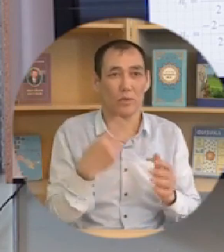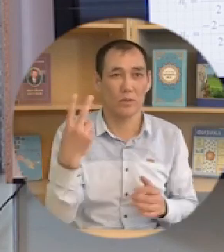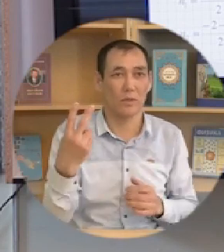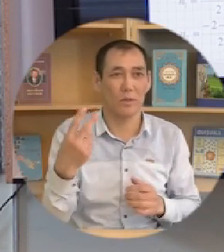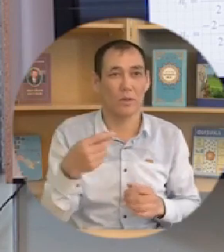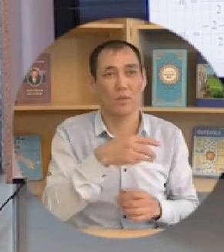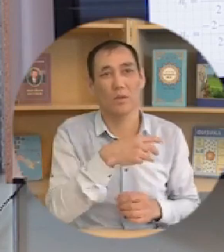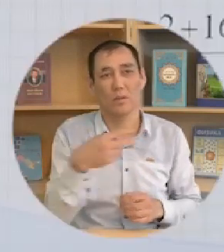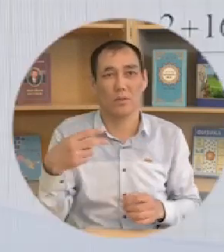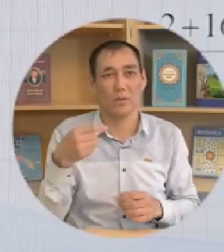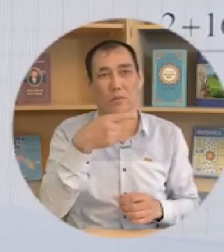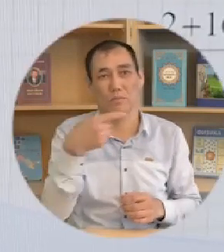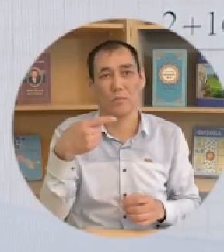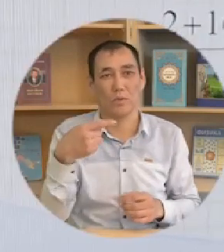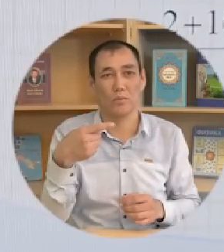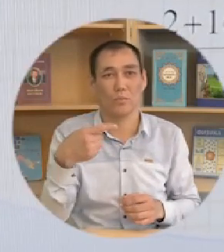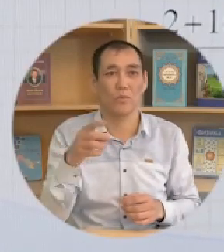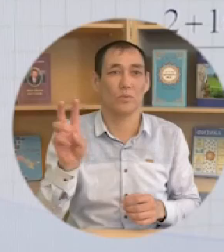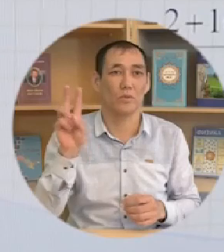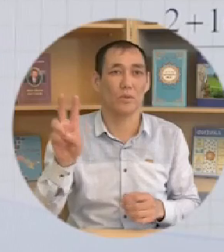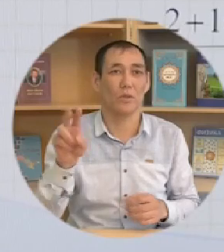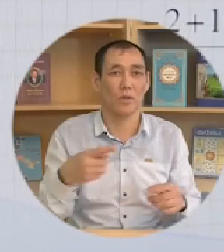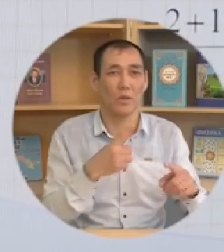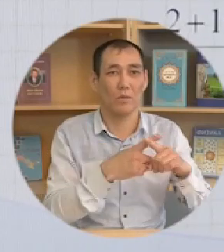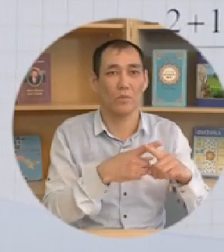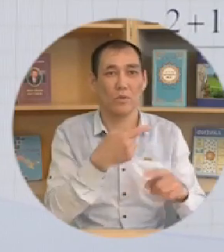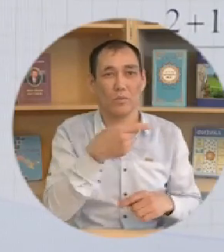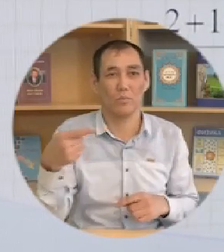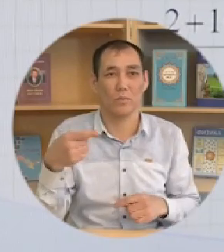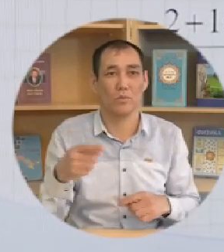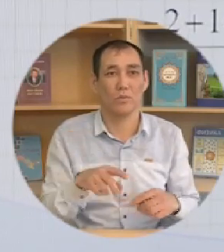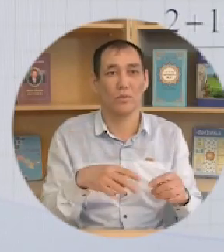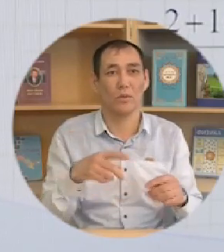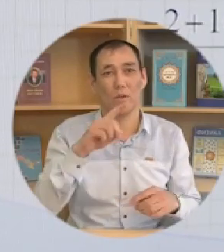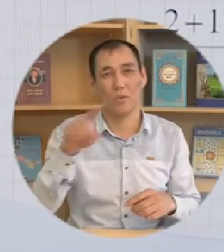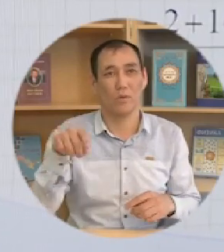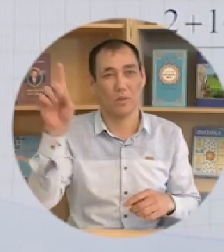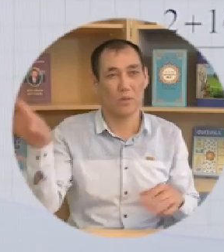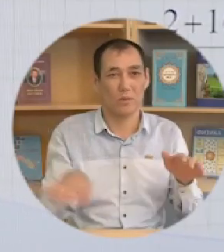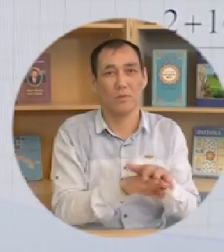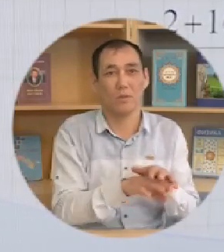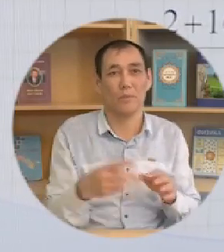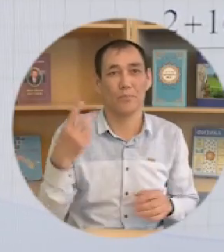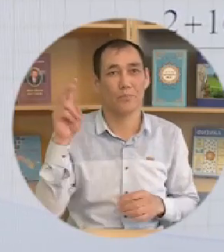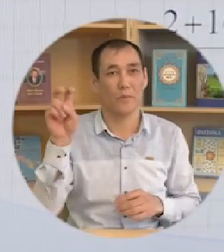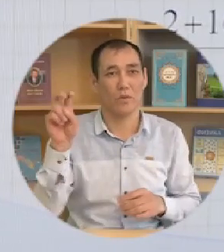бөлінген 2. Тең, минус 2, қосу алу, корен